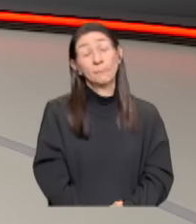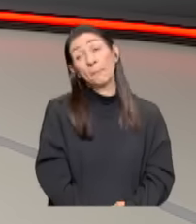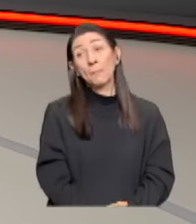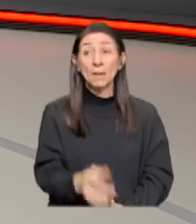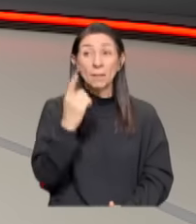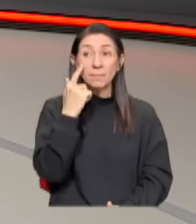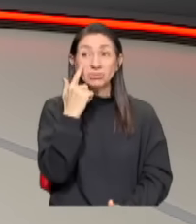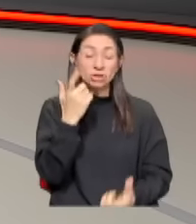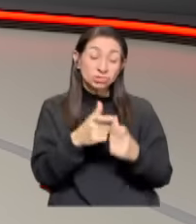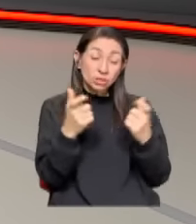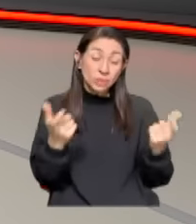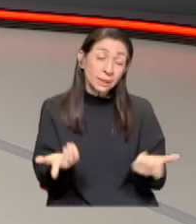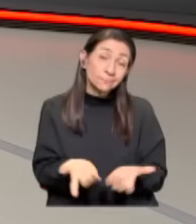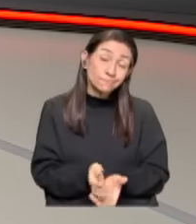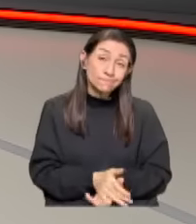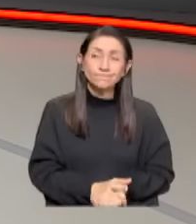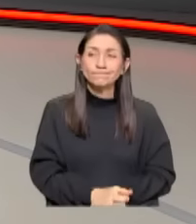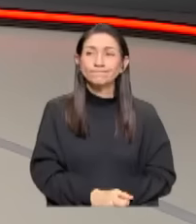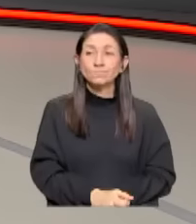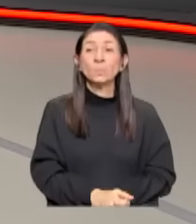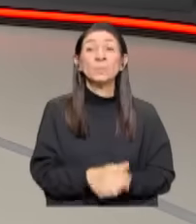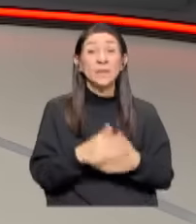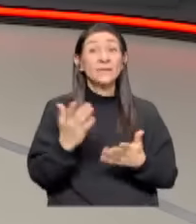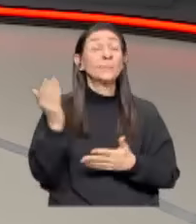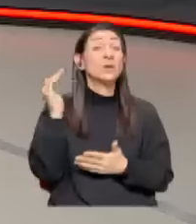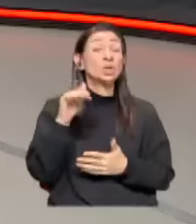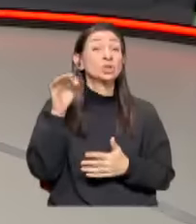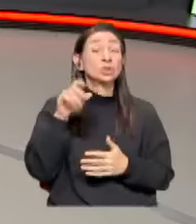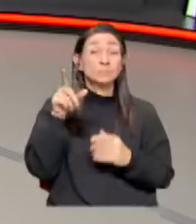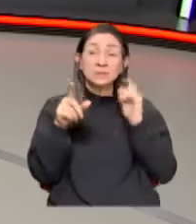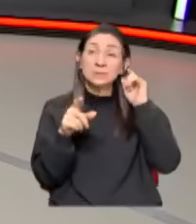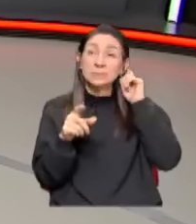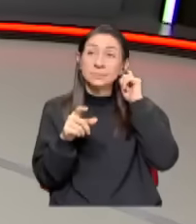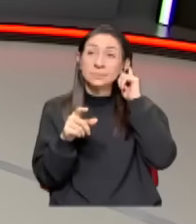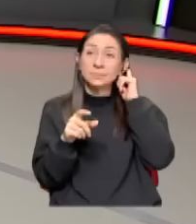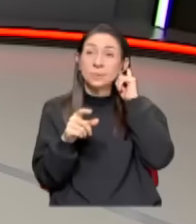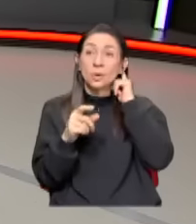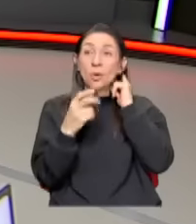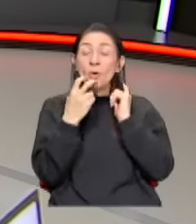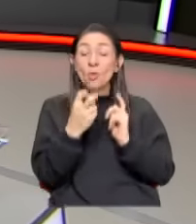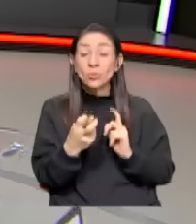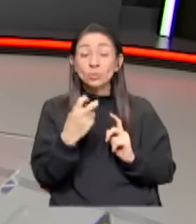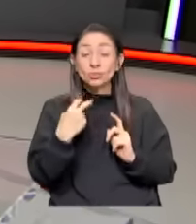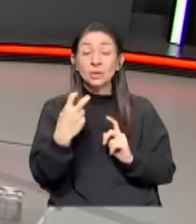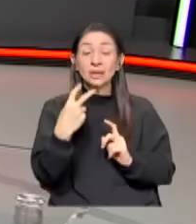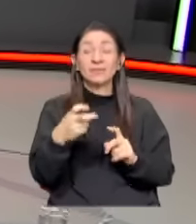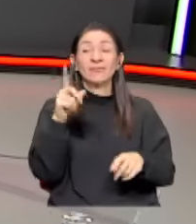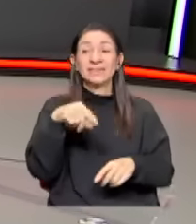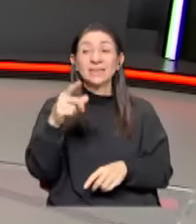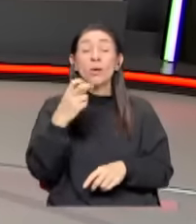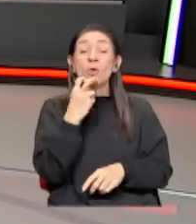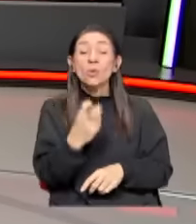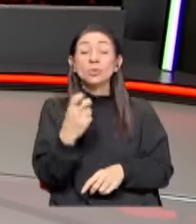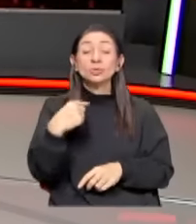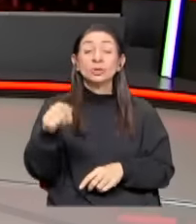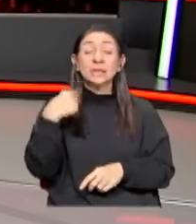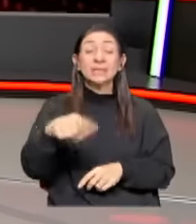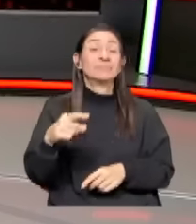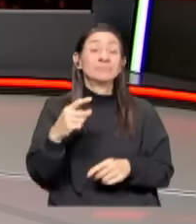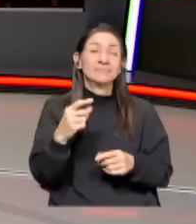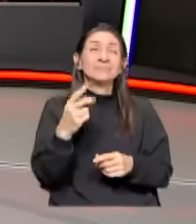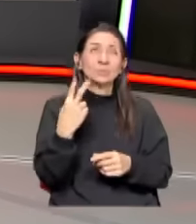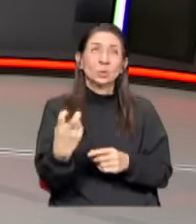Bakacağız bakalım gelişmelere. Efendim geldik şimdi ömür tüketim vergisine. Ömür tüketim vergisi daha